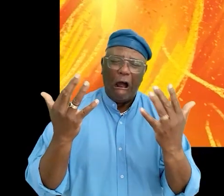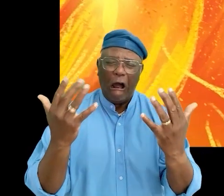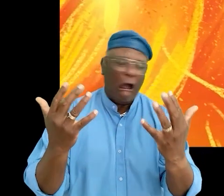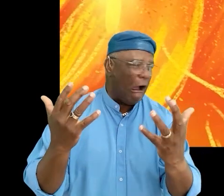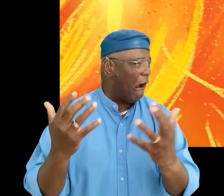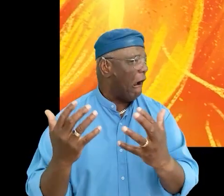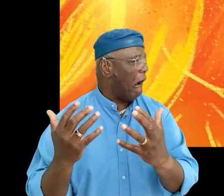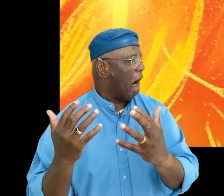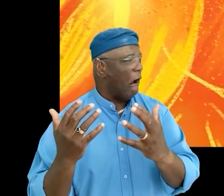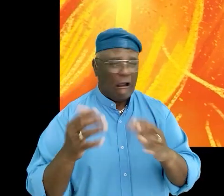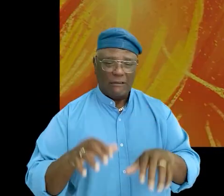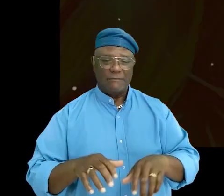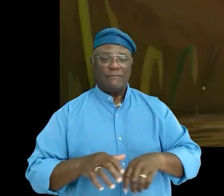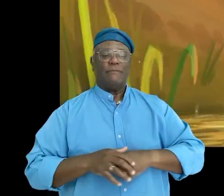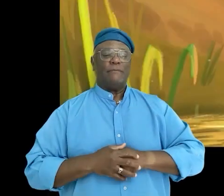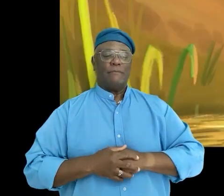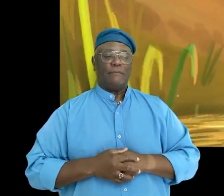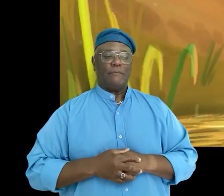nhw.